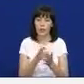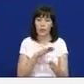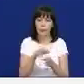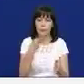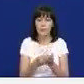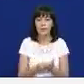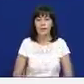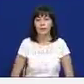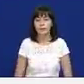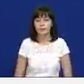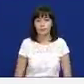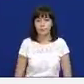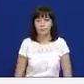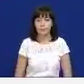отыр.